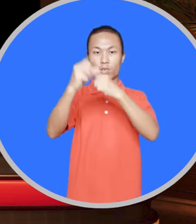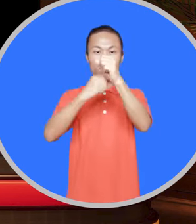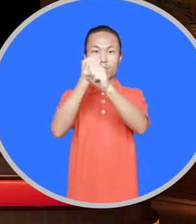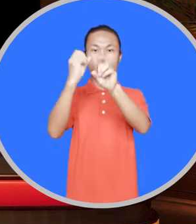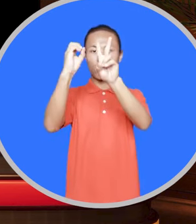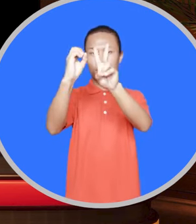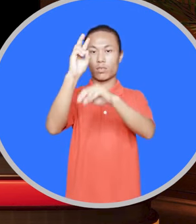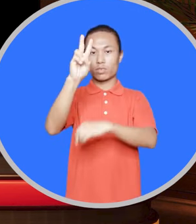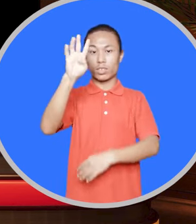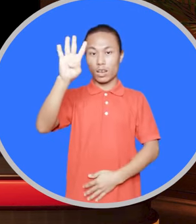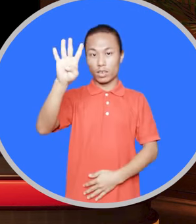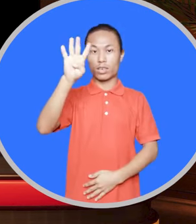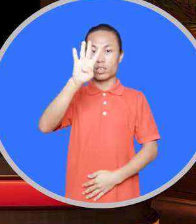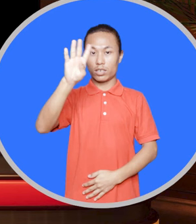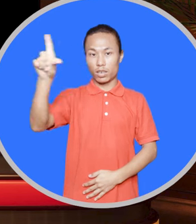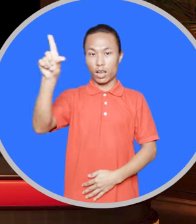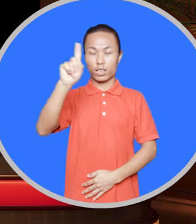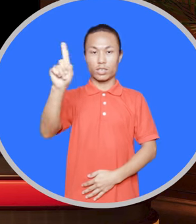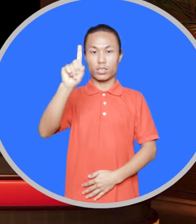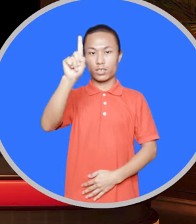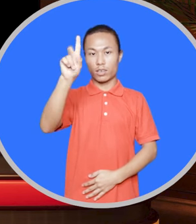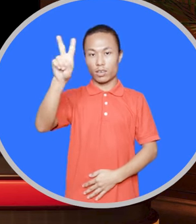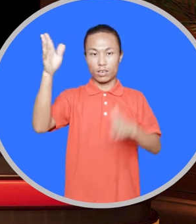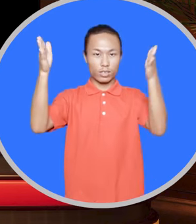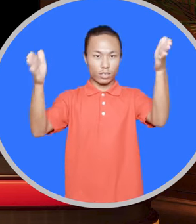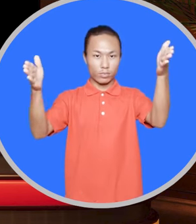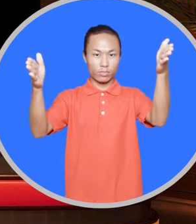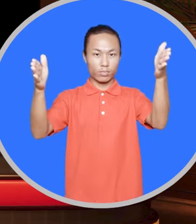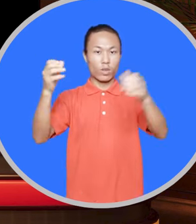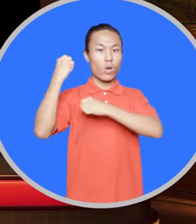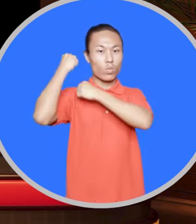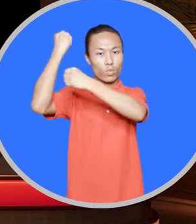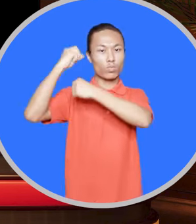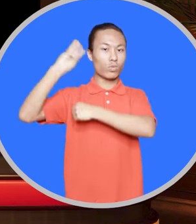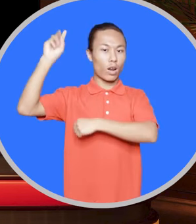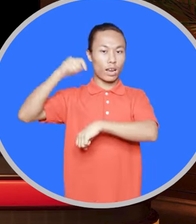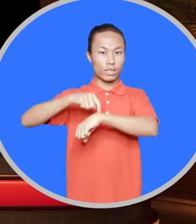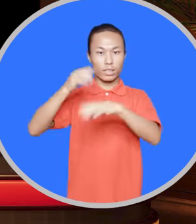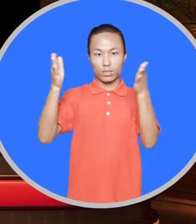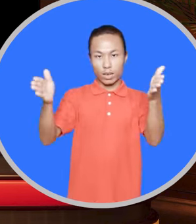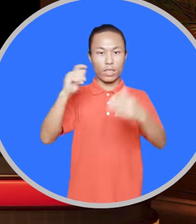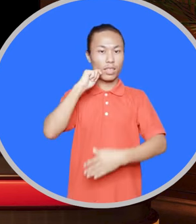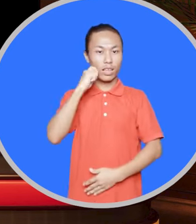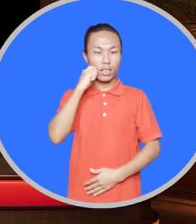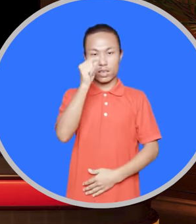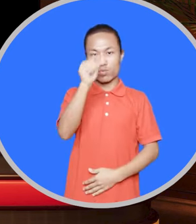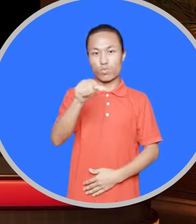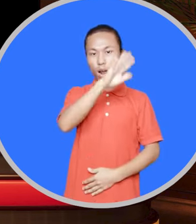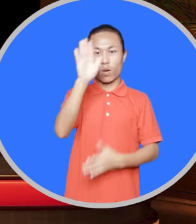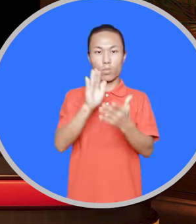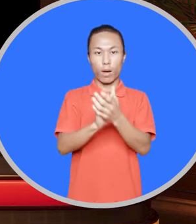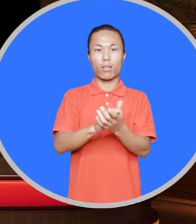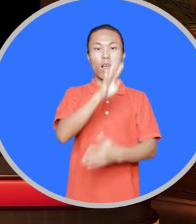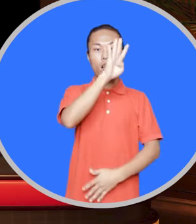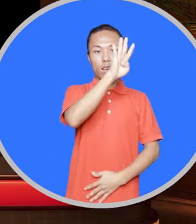ကြာဆုံးခဲ့ရသူ4884ဦးအထိရှိပြီဖြစ်တယ်လို့နိုင်ငံရေးကျင်းသားများကုညီဆောက်ရှောက်ရေးအသင်း AAPP က